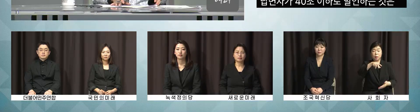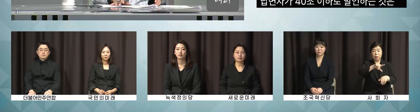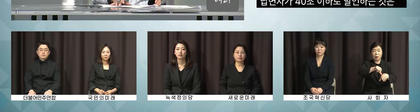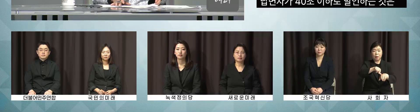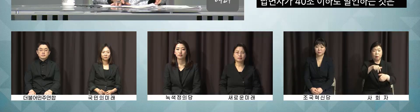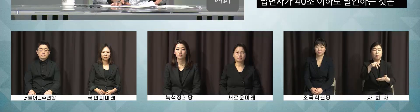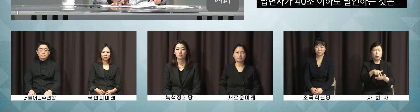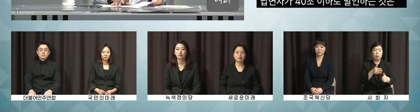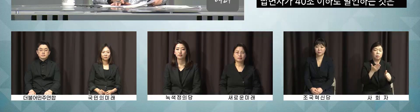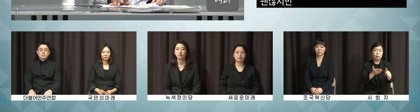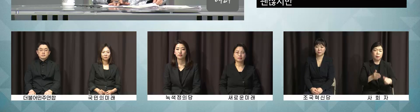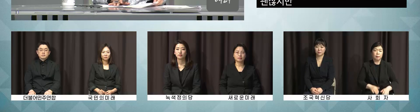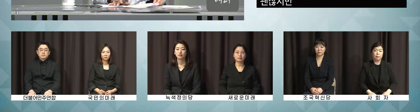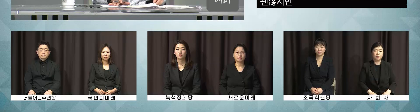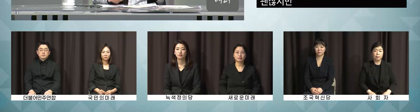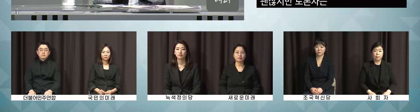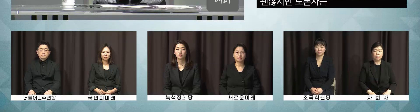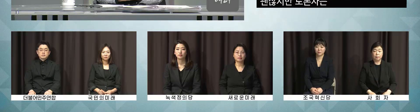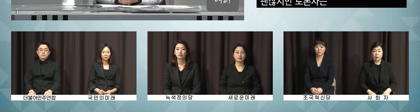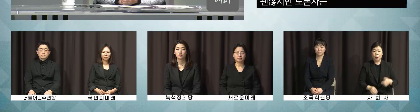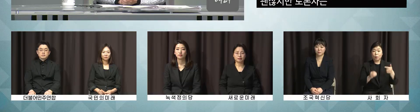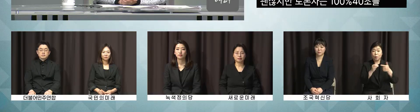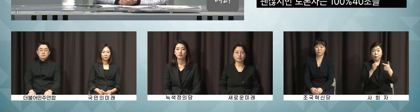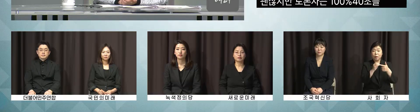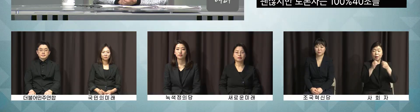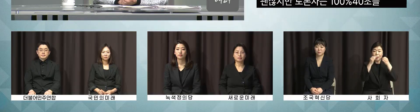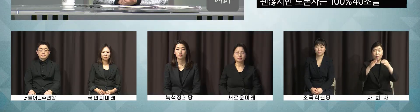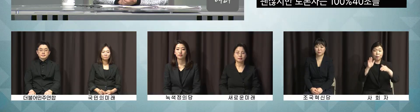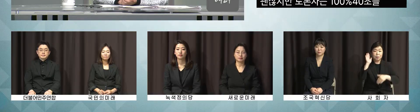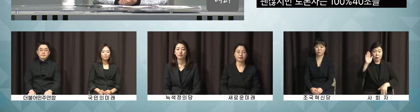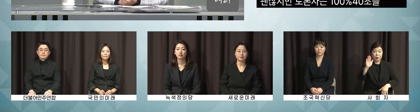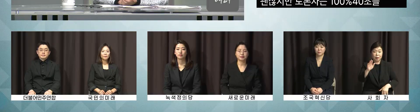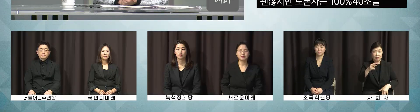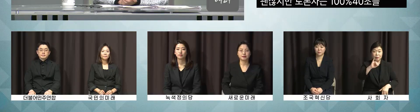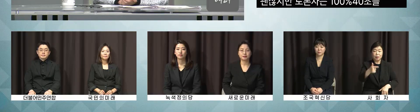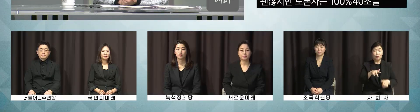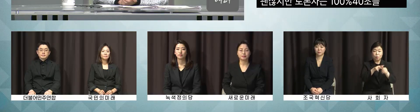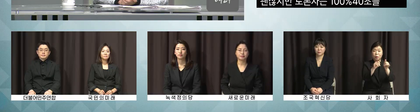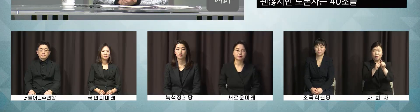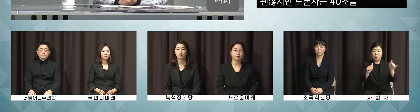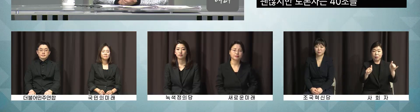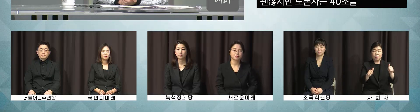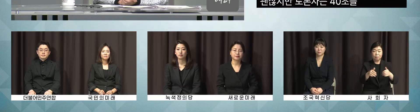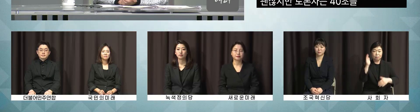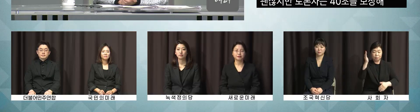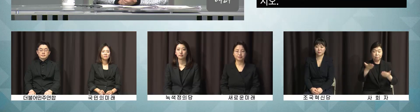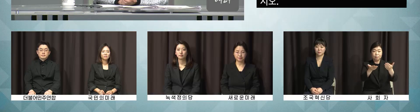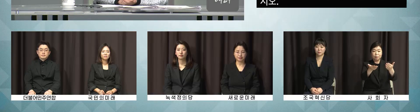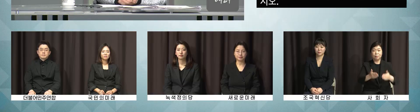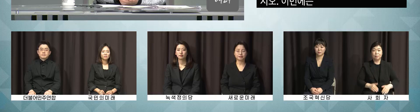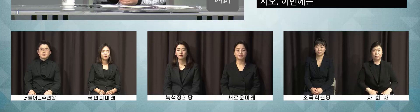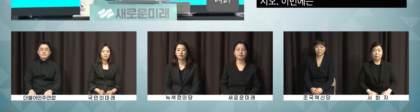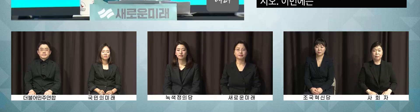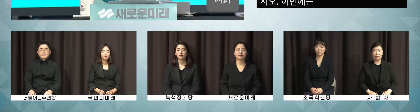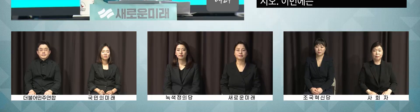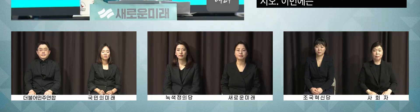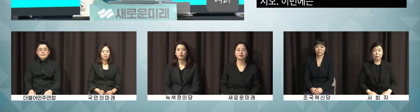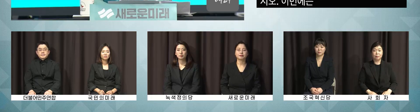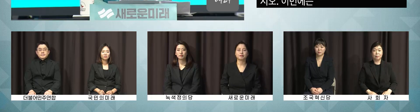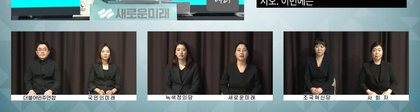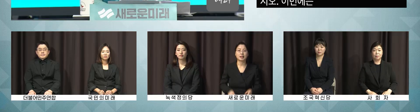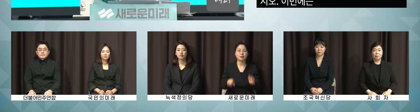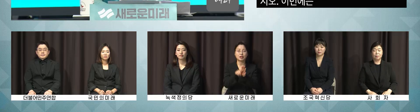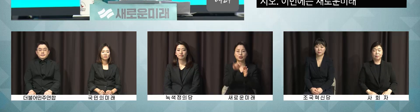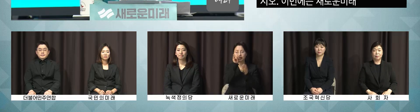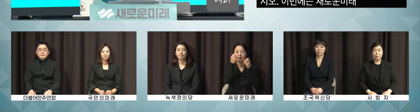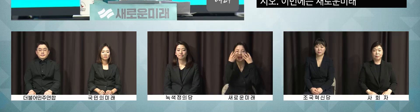한번 말씀드리겠습니다. 네, 이번에는 기호 6번 새로운 미래 신정연 후보 주도권 토론 시작합니다. 네, 믿을 수